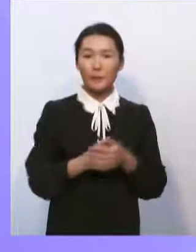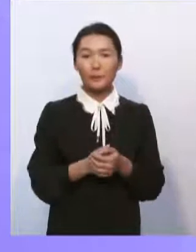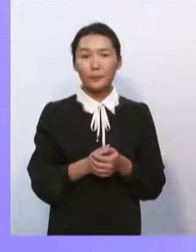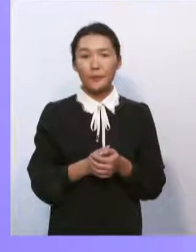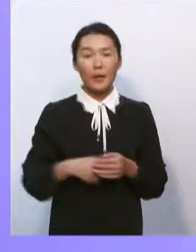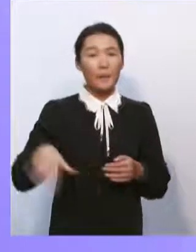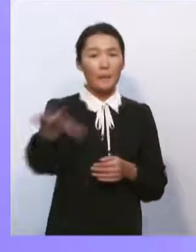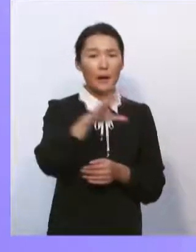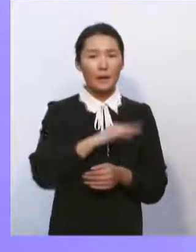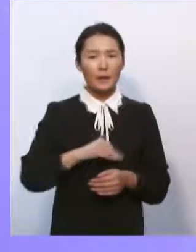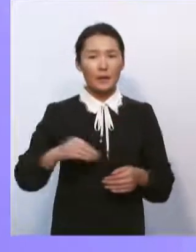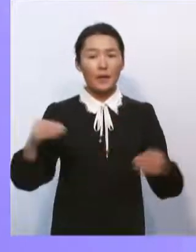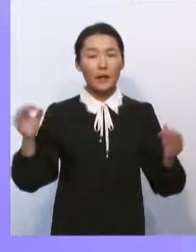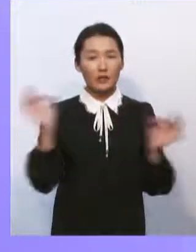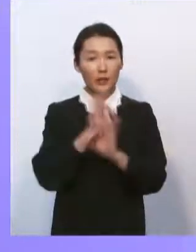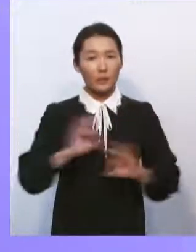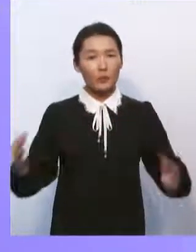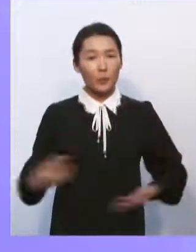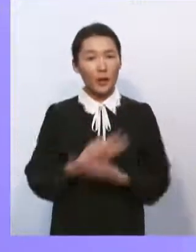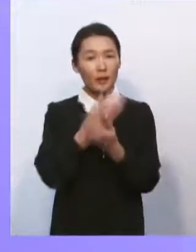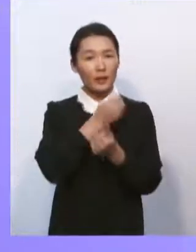Баарыңарга жагымдуу маанай каалайбыз.